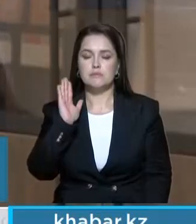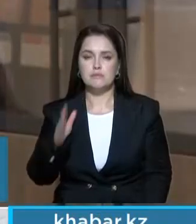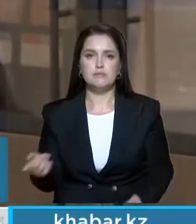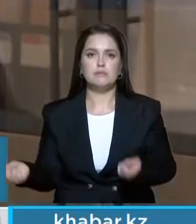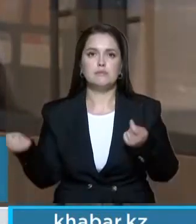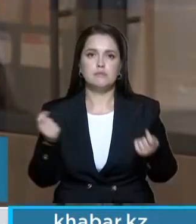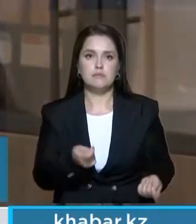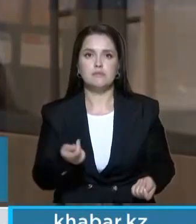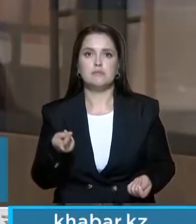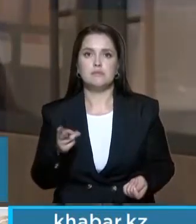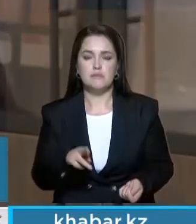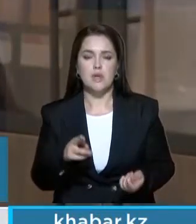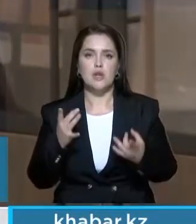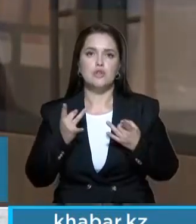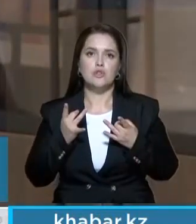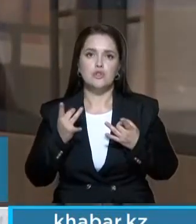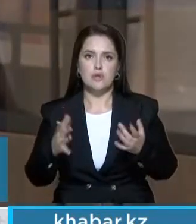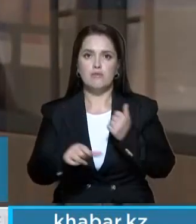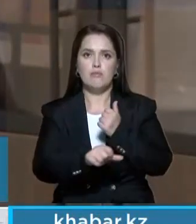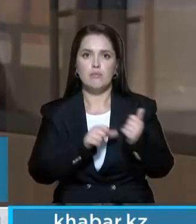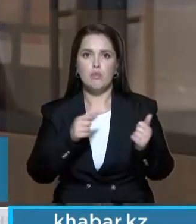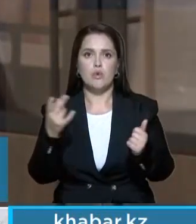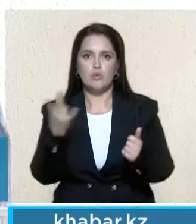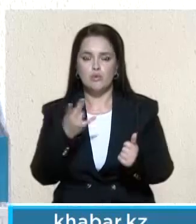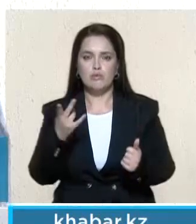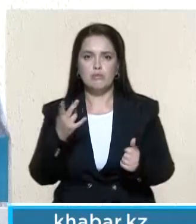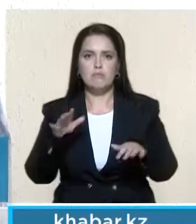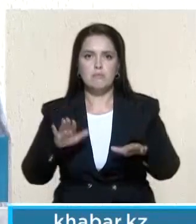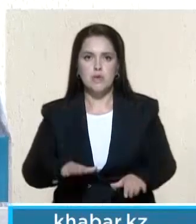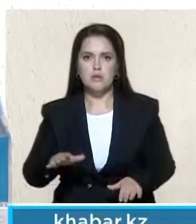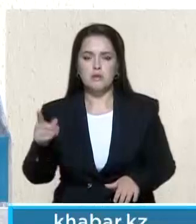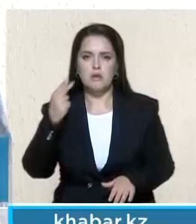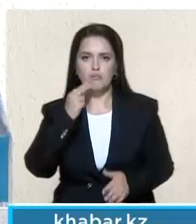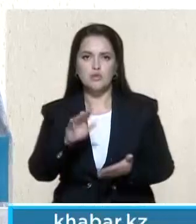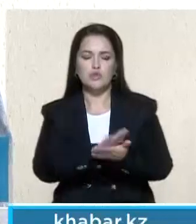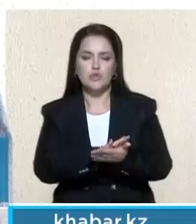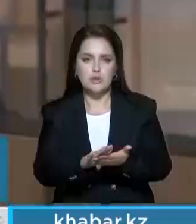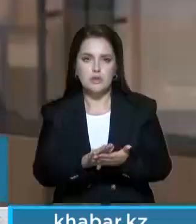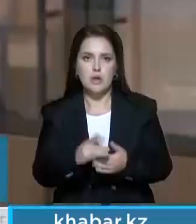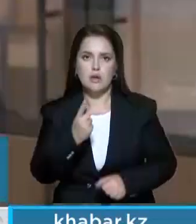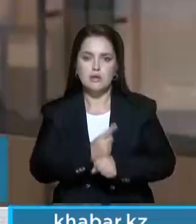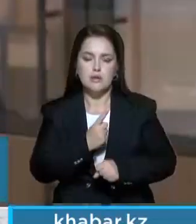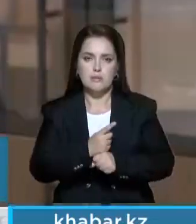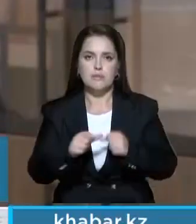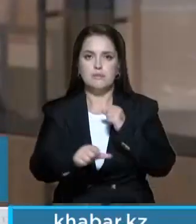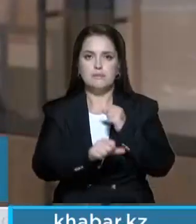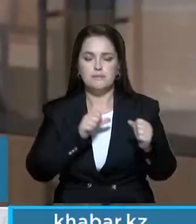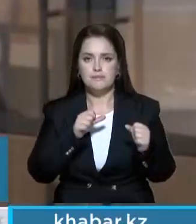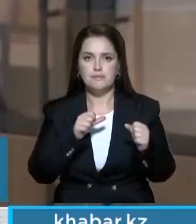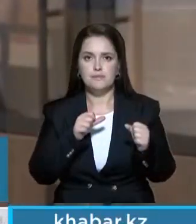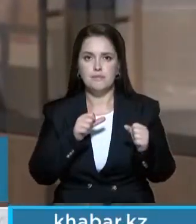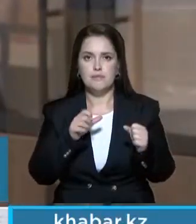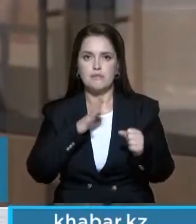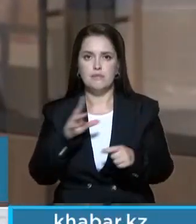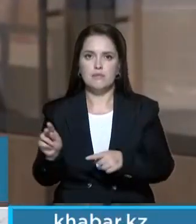для жертвоприношения, должно быть из благополучных ветеринарных отношений хозяйств. Не допускаются к забою животные, которые